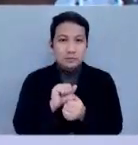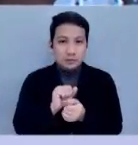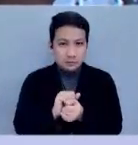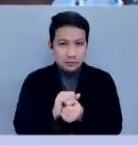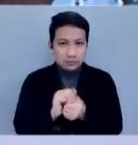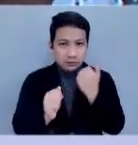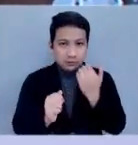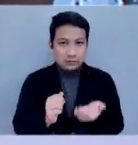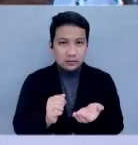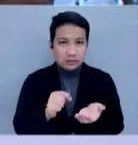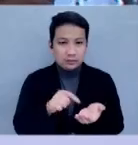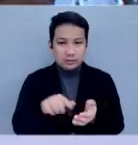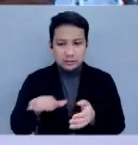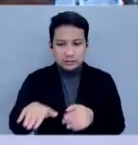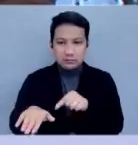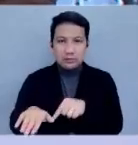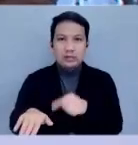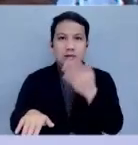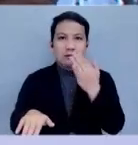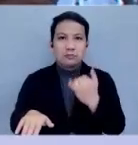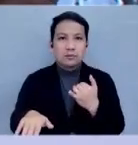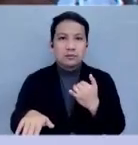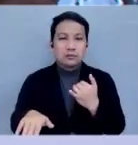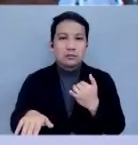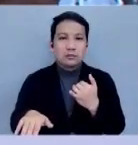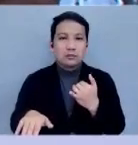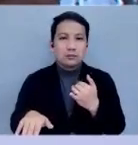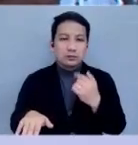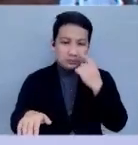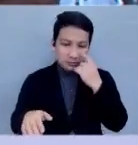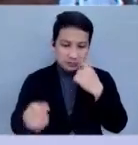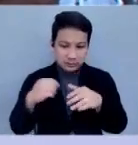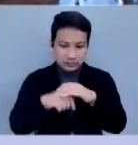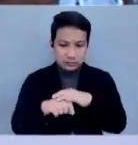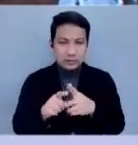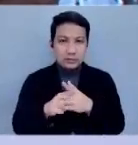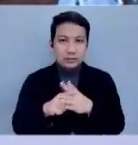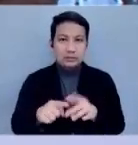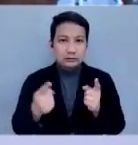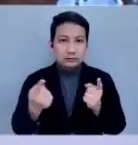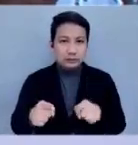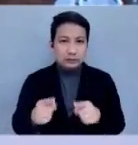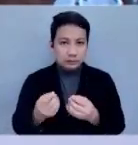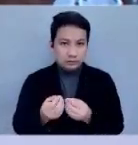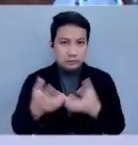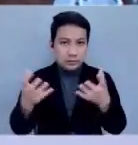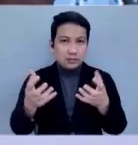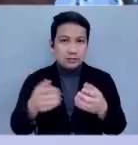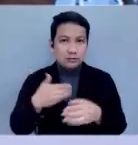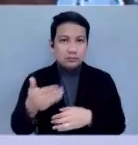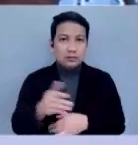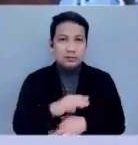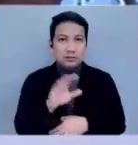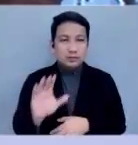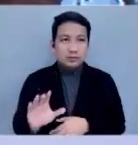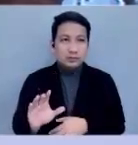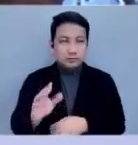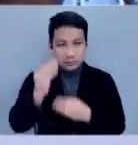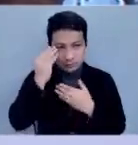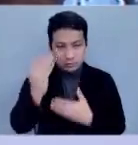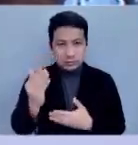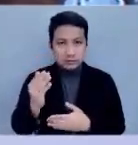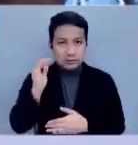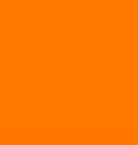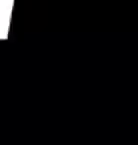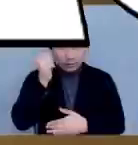isang bata na saktong pumasok lang sa bodega nang mangyari ang pagsabog. Nasa frontline ng balitang yan, si John Aroa.